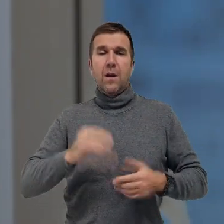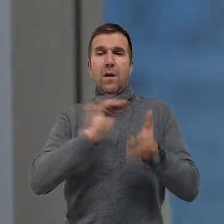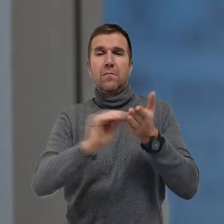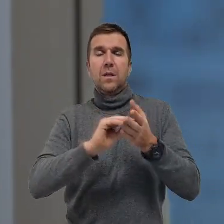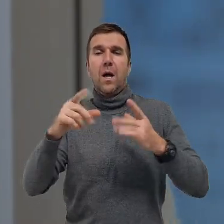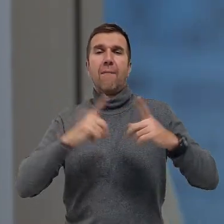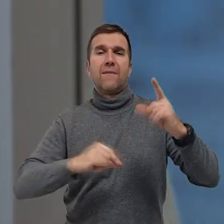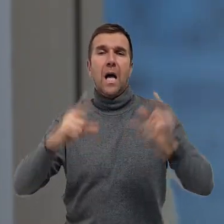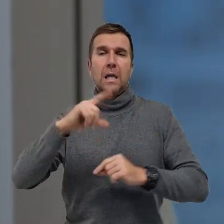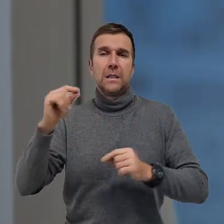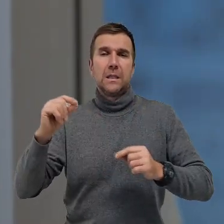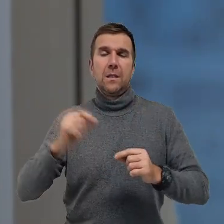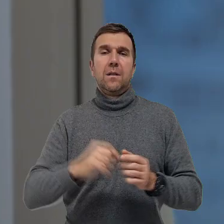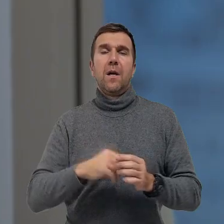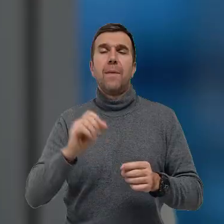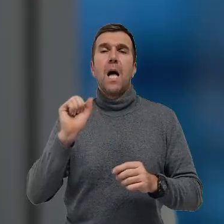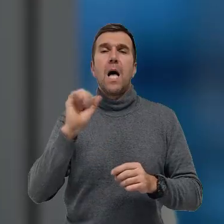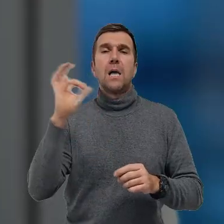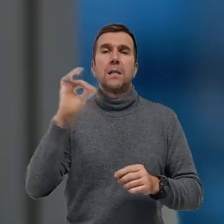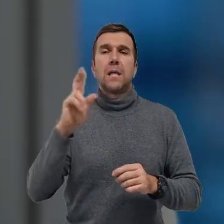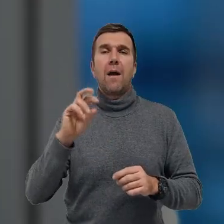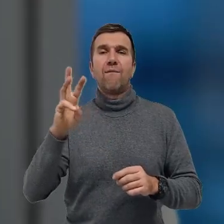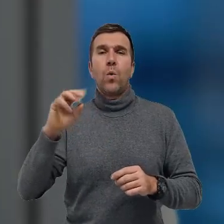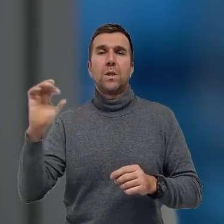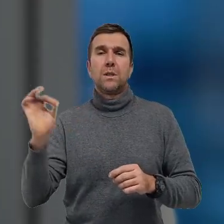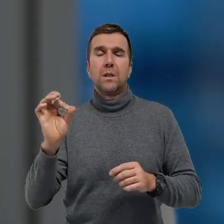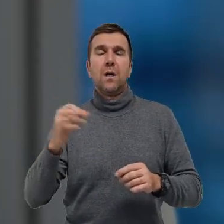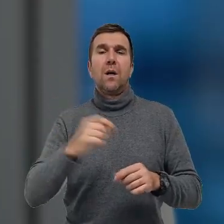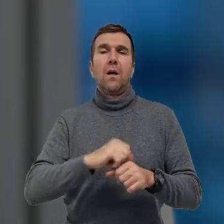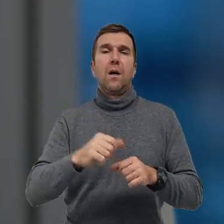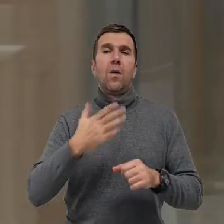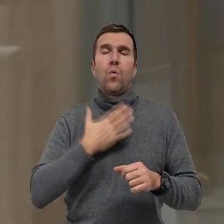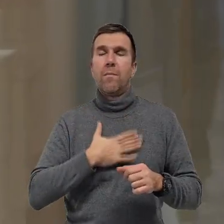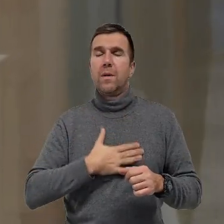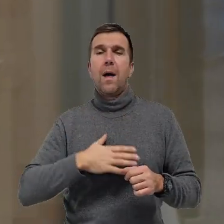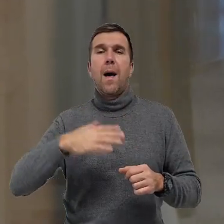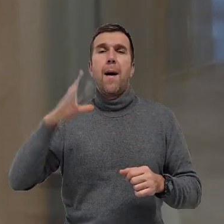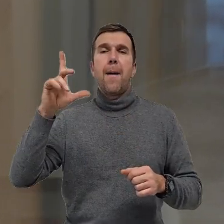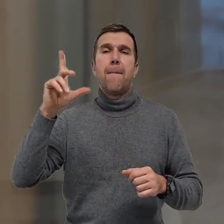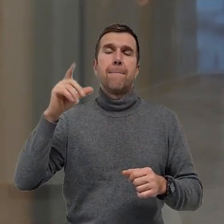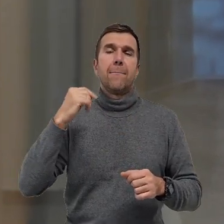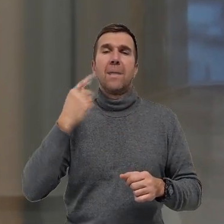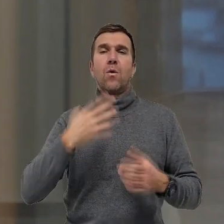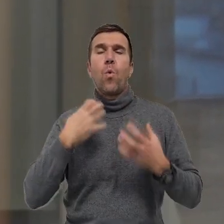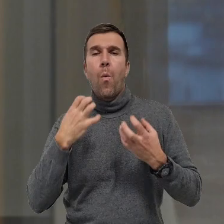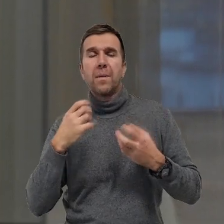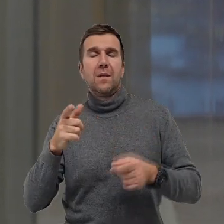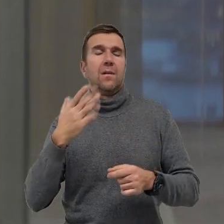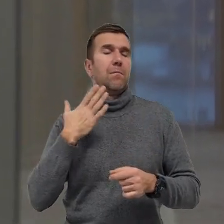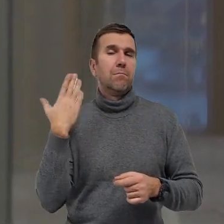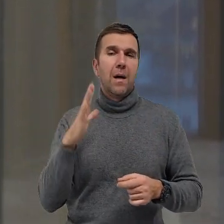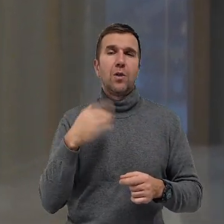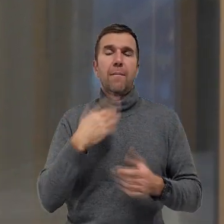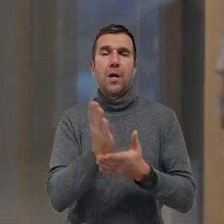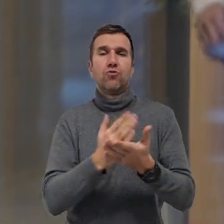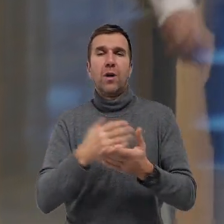gwiezdne i zawieszki ze Star Wars. I biła od nich pasja. I ta pasja zaraziła. I chciałam też